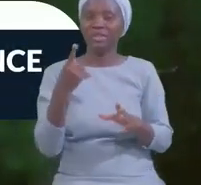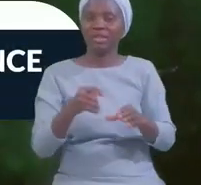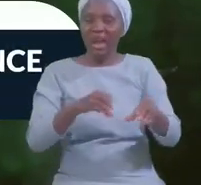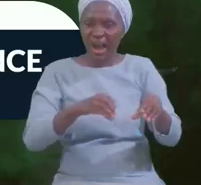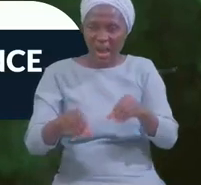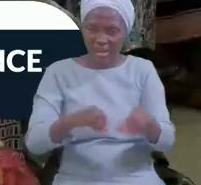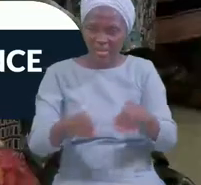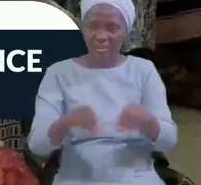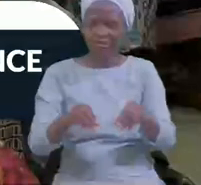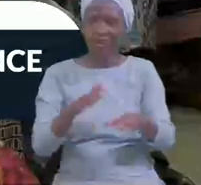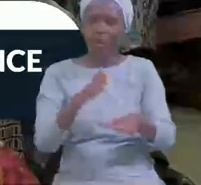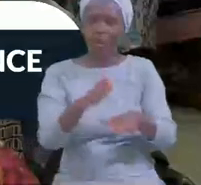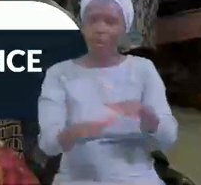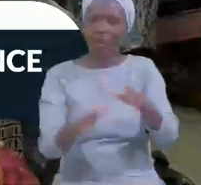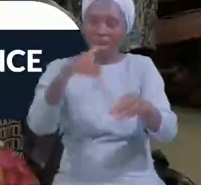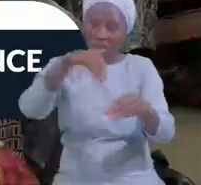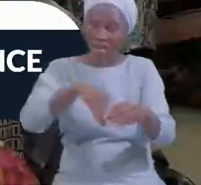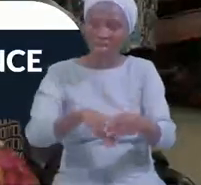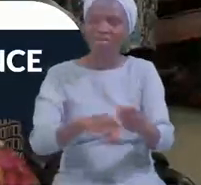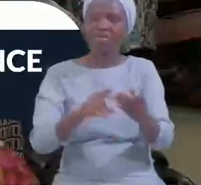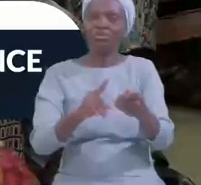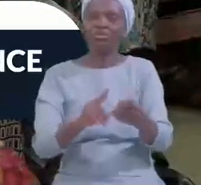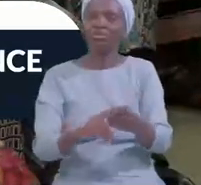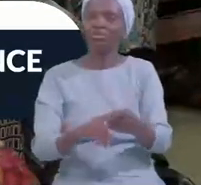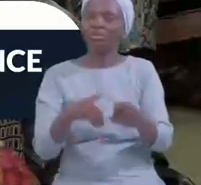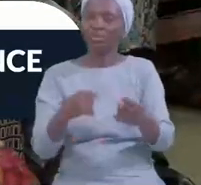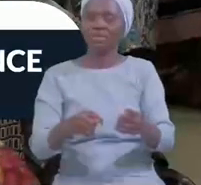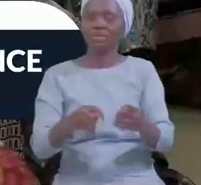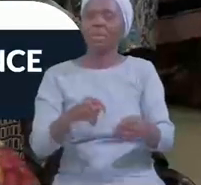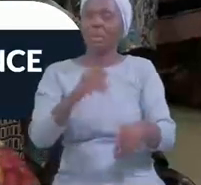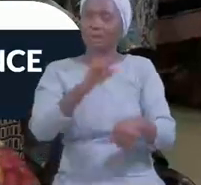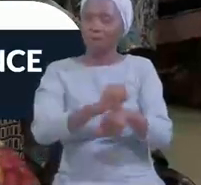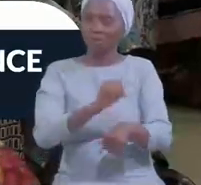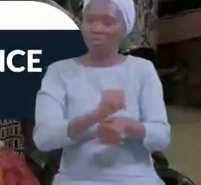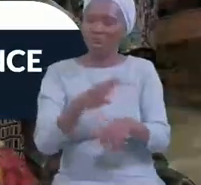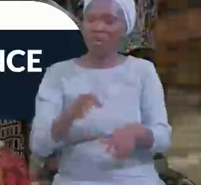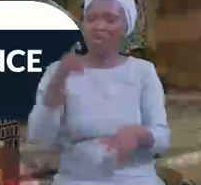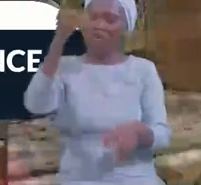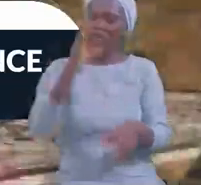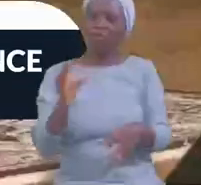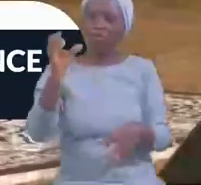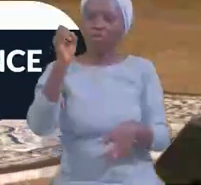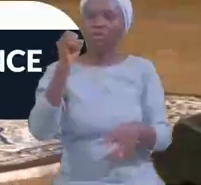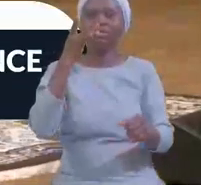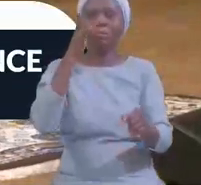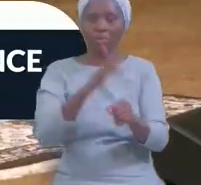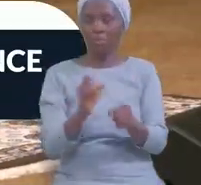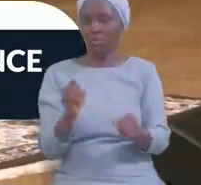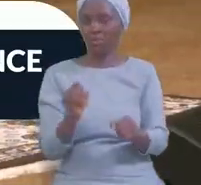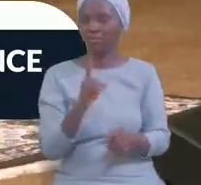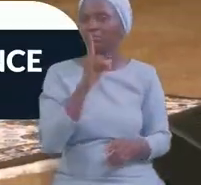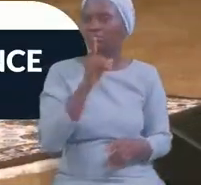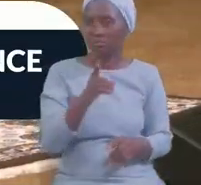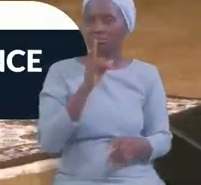à l'accomplissement des promesses de Dieu. Au fait, lorsque nous venons au Seigneur, nous